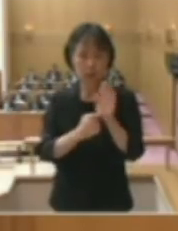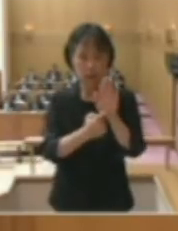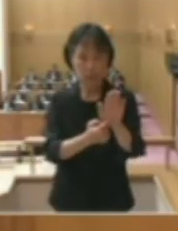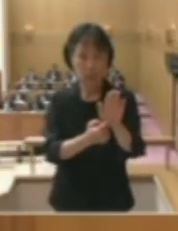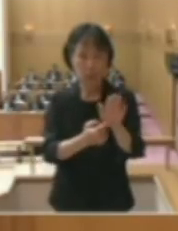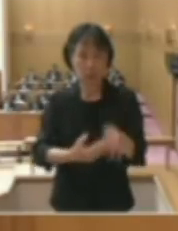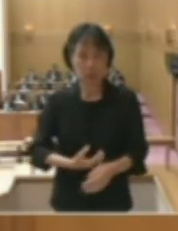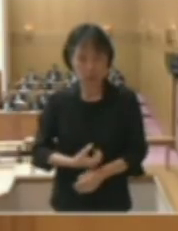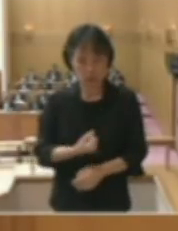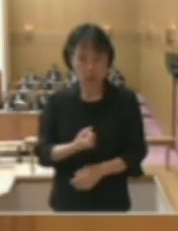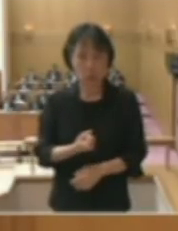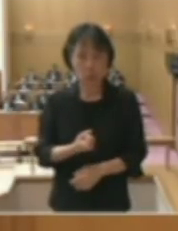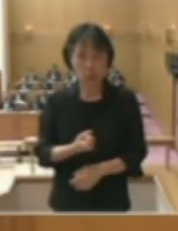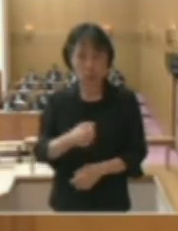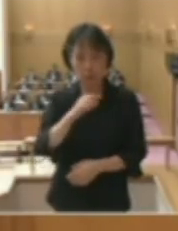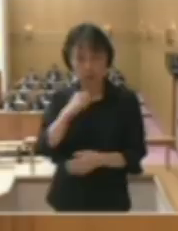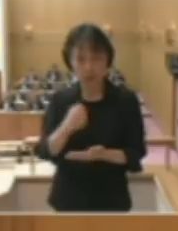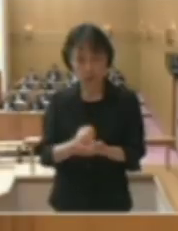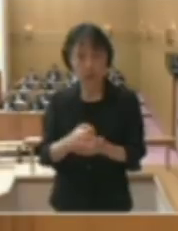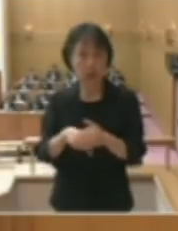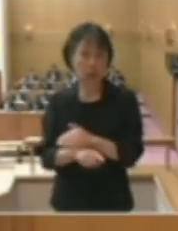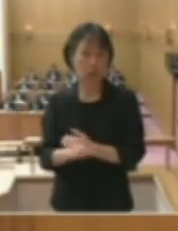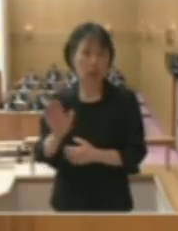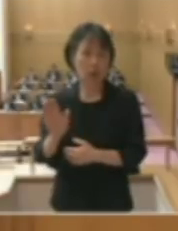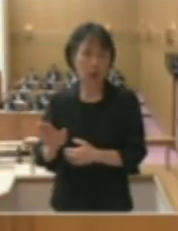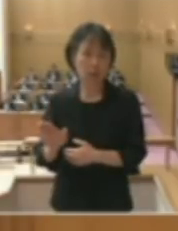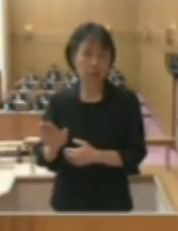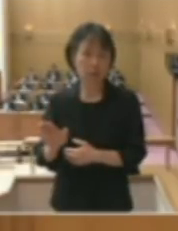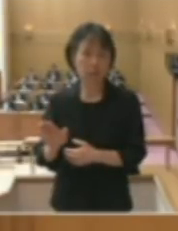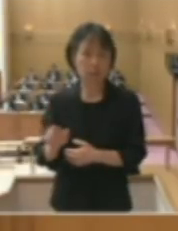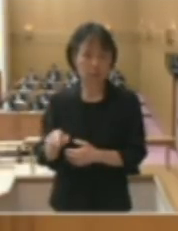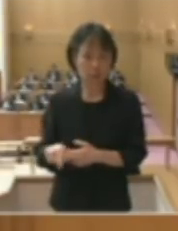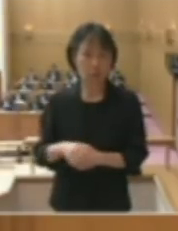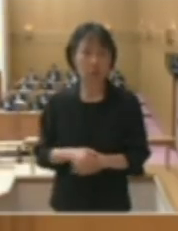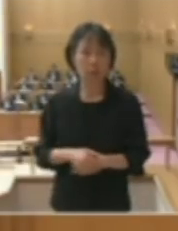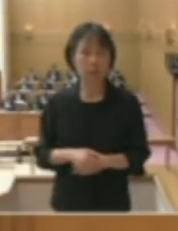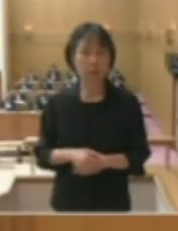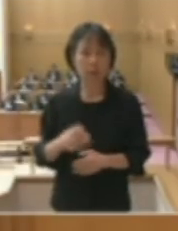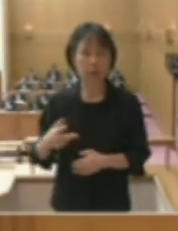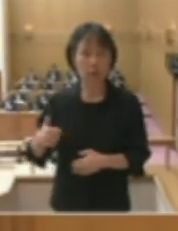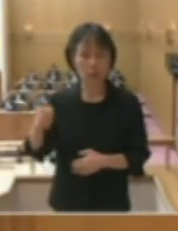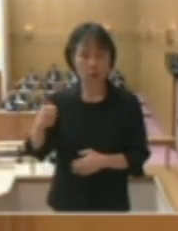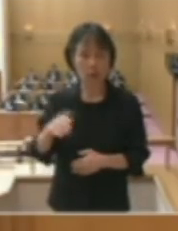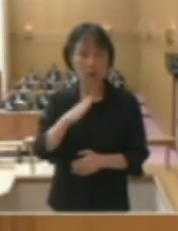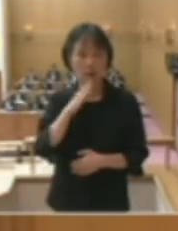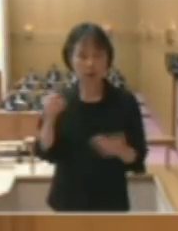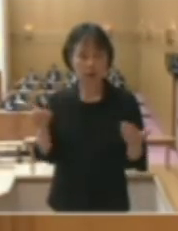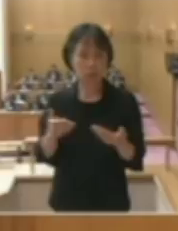を理由に挙げた、および江田広市長は現職2人につい